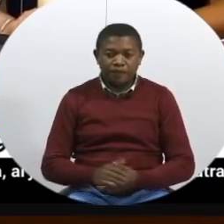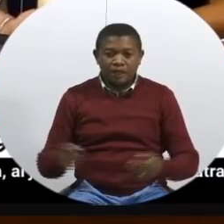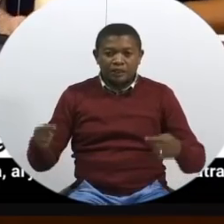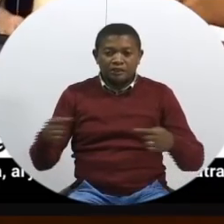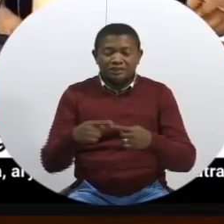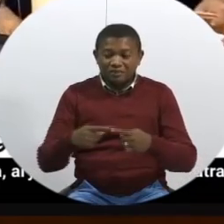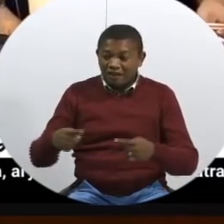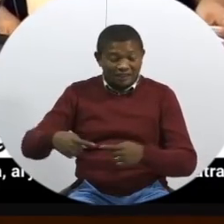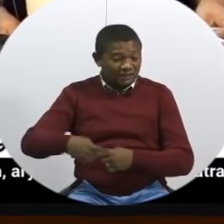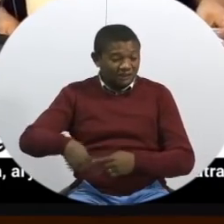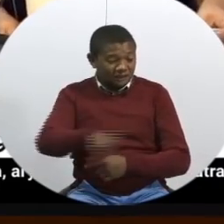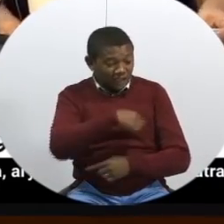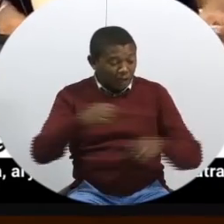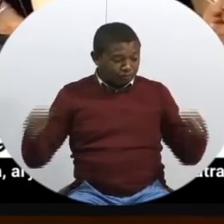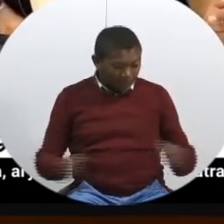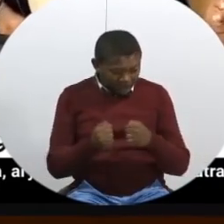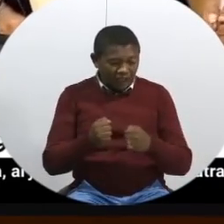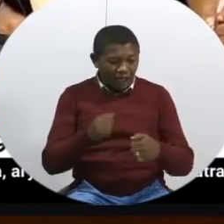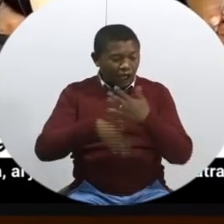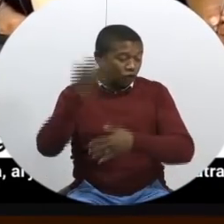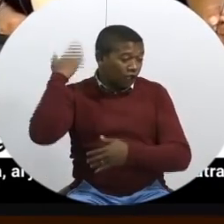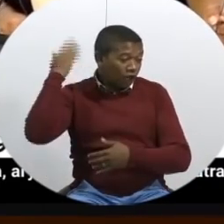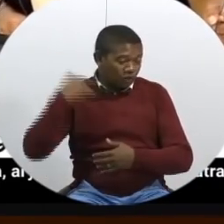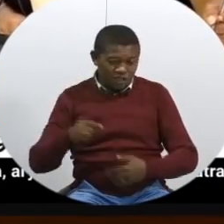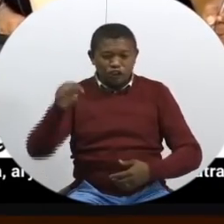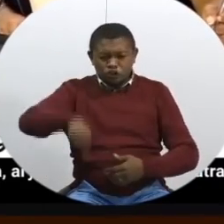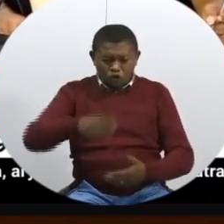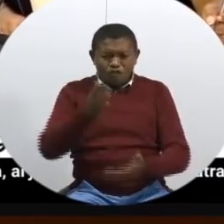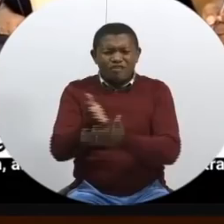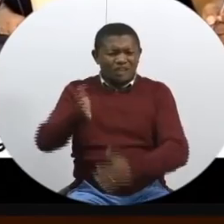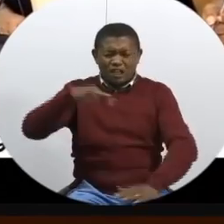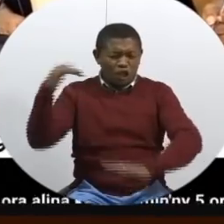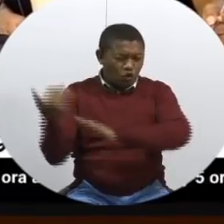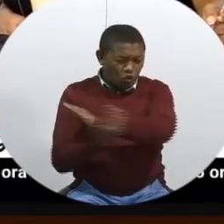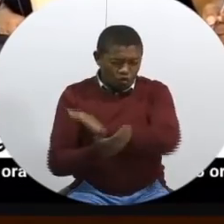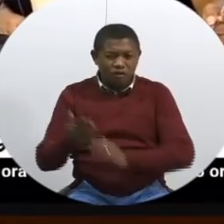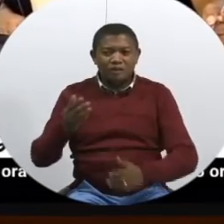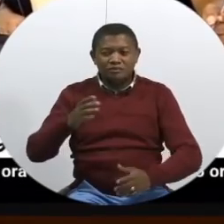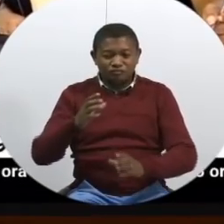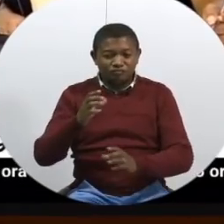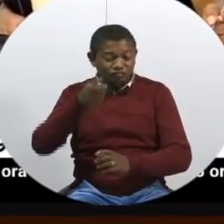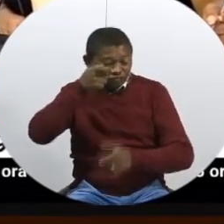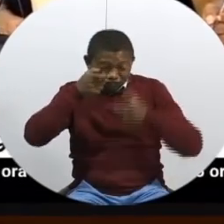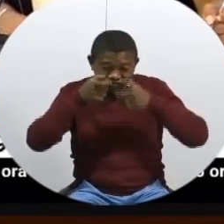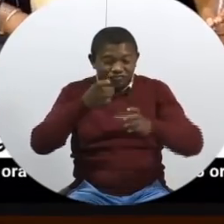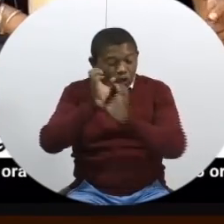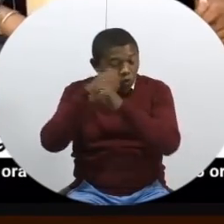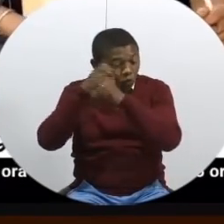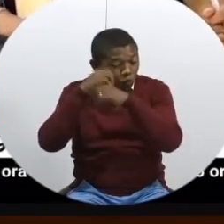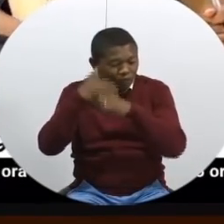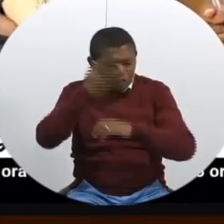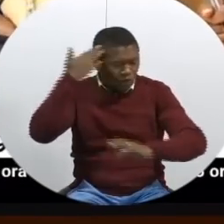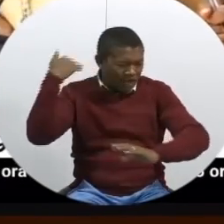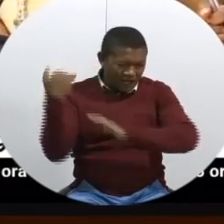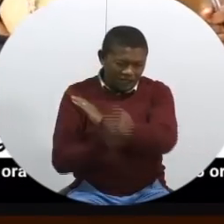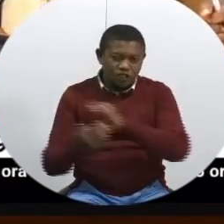Dia niezaka nataontsika izany an dia efa vita avokoa ny fitiliana an'ny olona tao anatiny